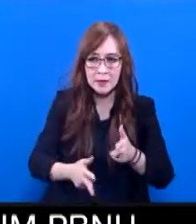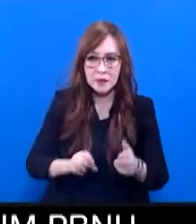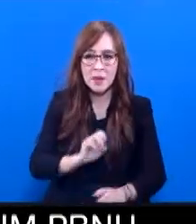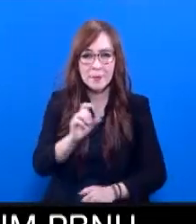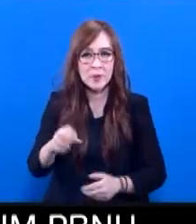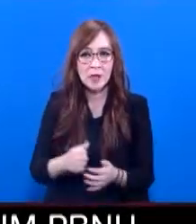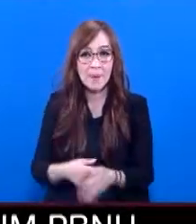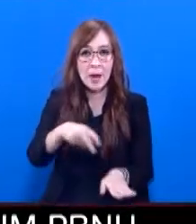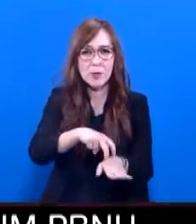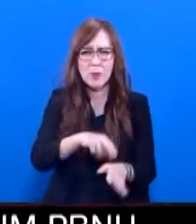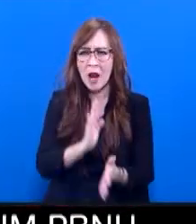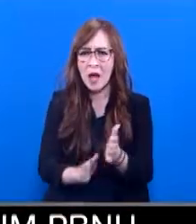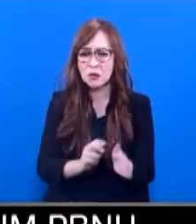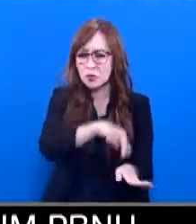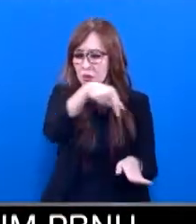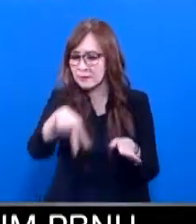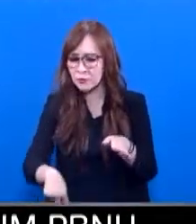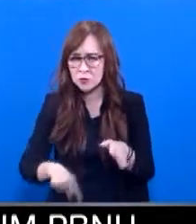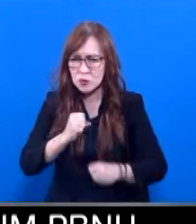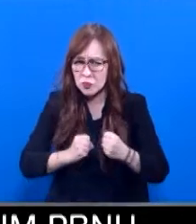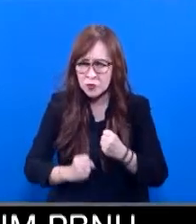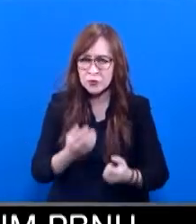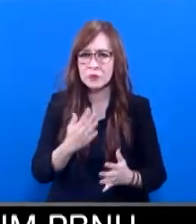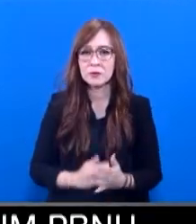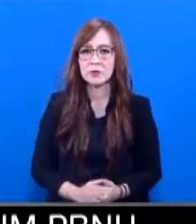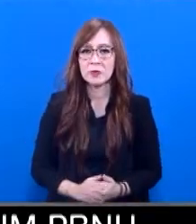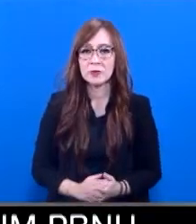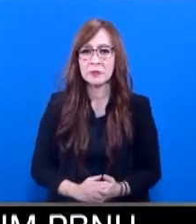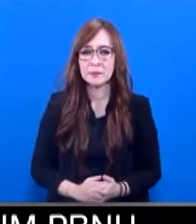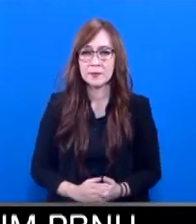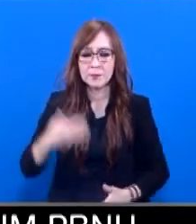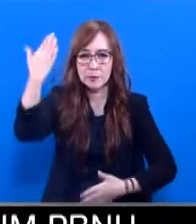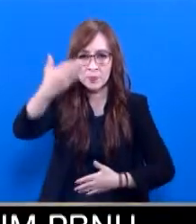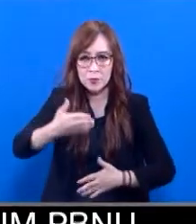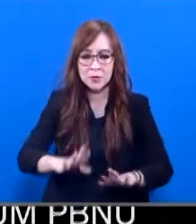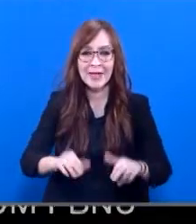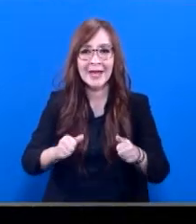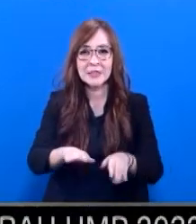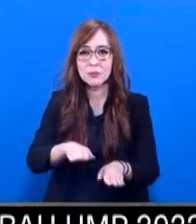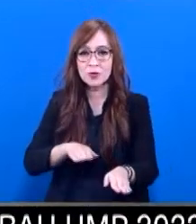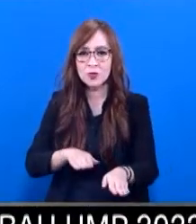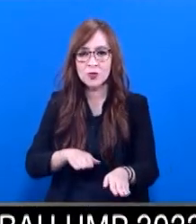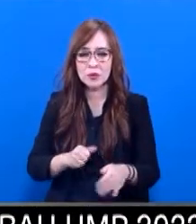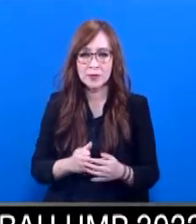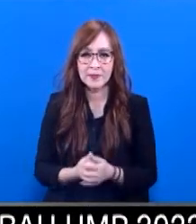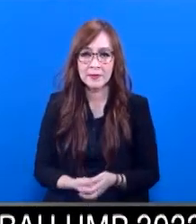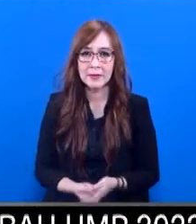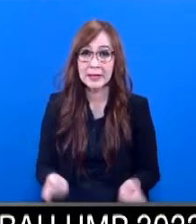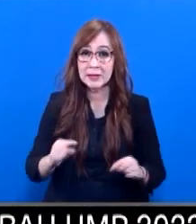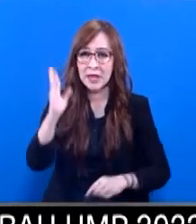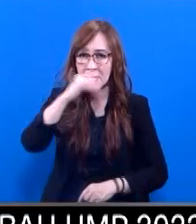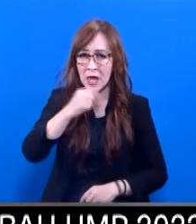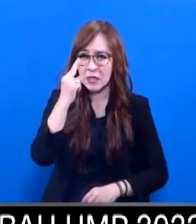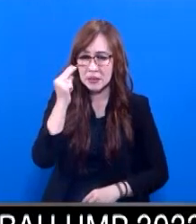bus untuk menyelamatkan diri. Beruntung bus berhasil mundur sehingga tak tertabrak. Peristiwa yang terjadi Selasa lalu ini